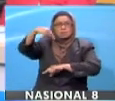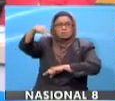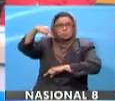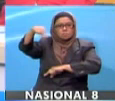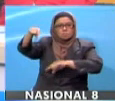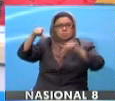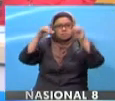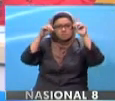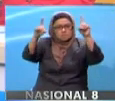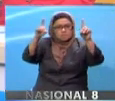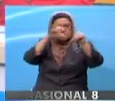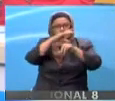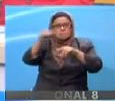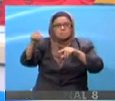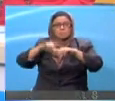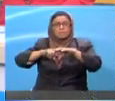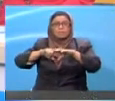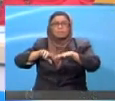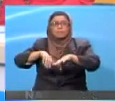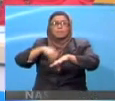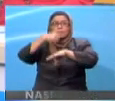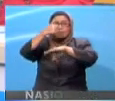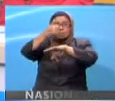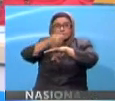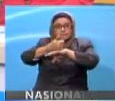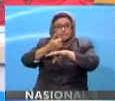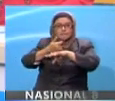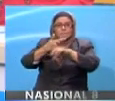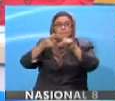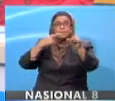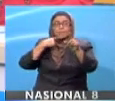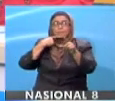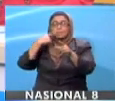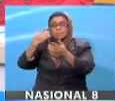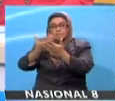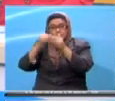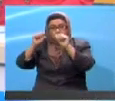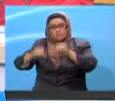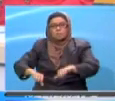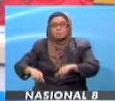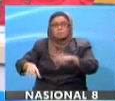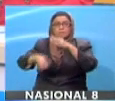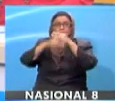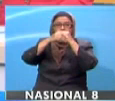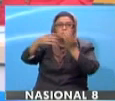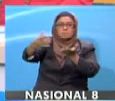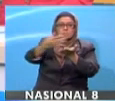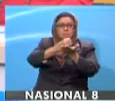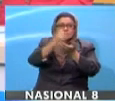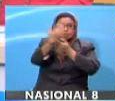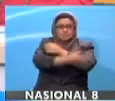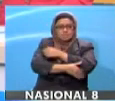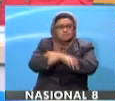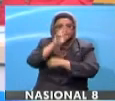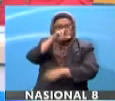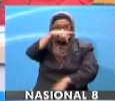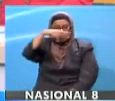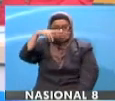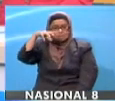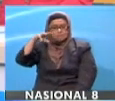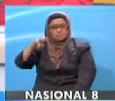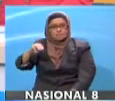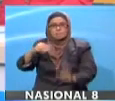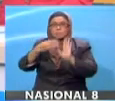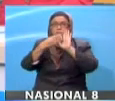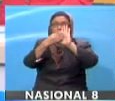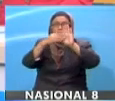serta penerokan ilmu baharu yang mampu menjana pendapatan negara. Universiti Putra Malaysia UPM membuktikannya apabila menduduki tempat